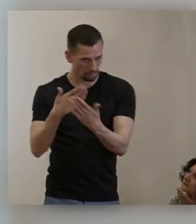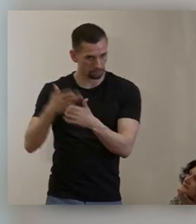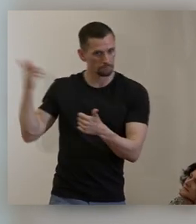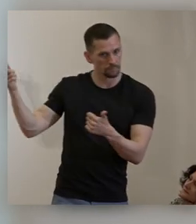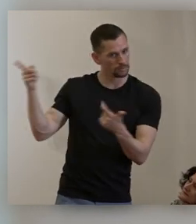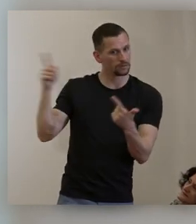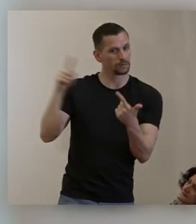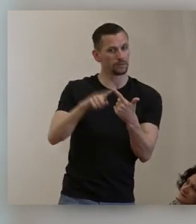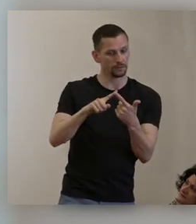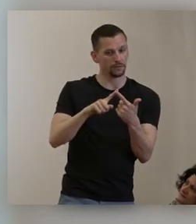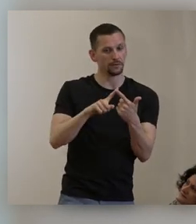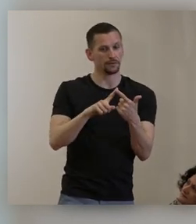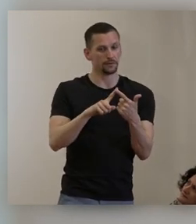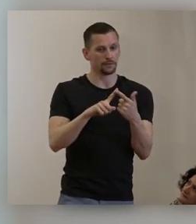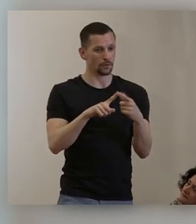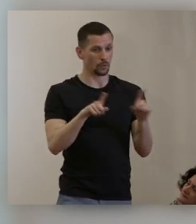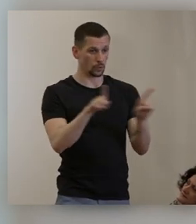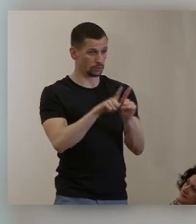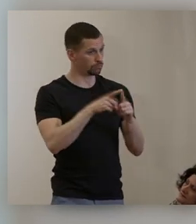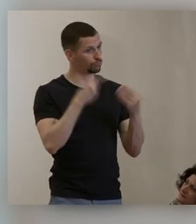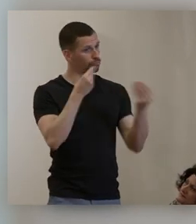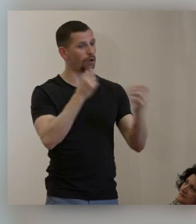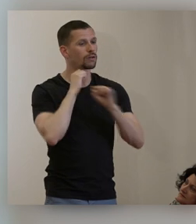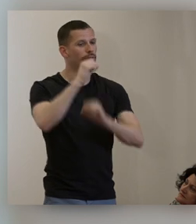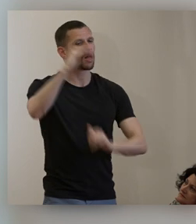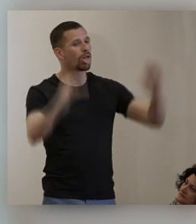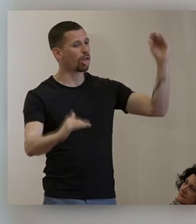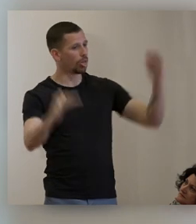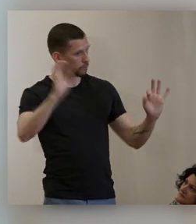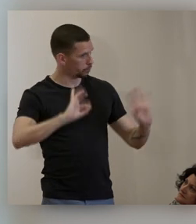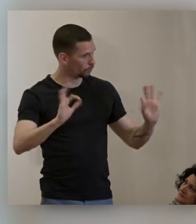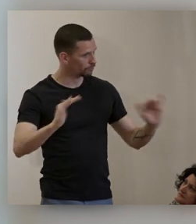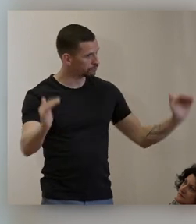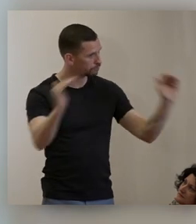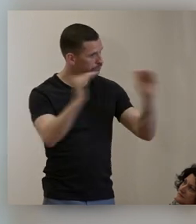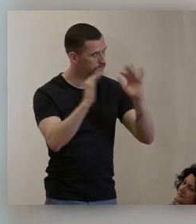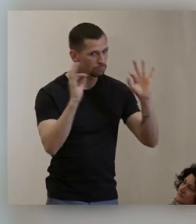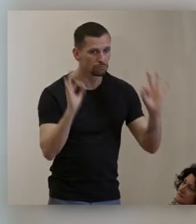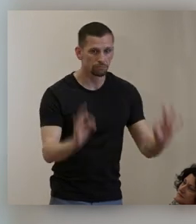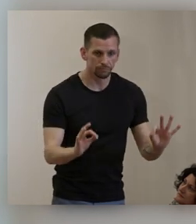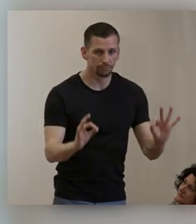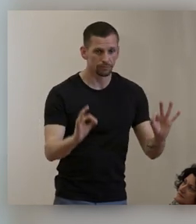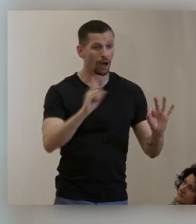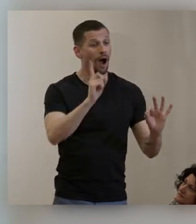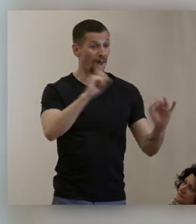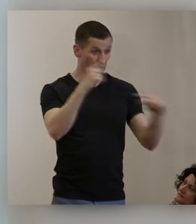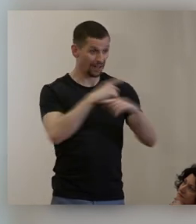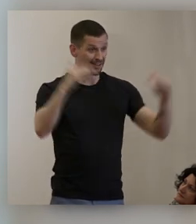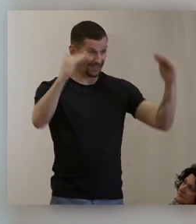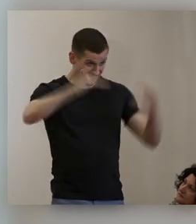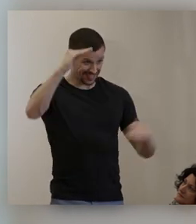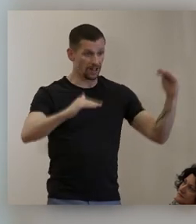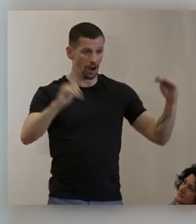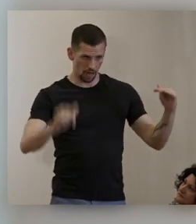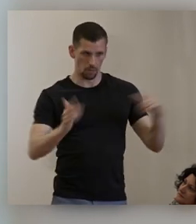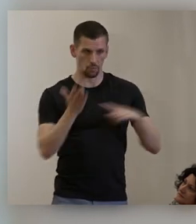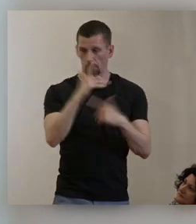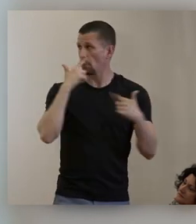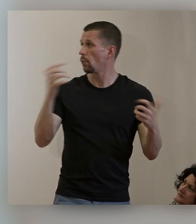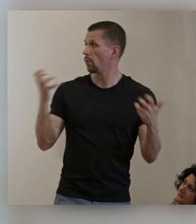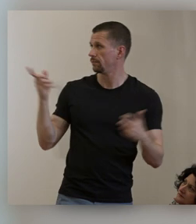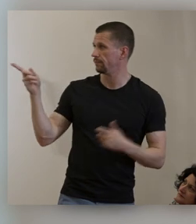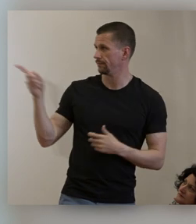dans une deuxième partie le lieu où se trouve ce mariage. Nous sommes en fait dans une église et pas dans une maison, comme on pourrait le croire avec le